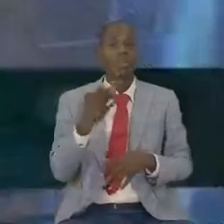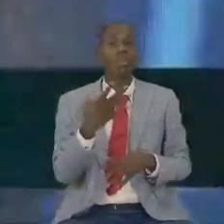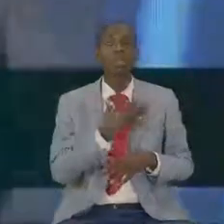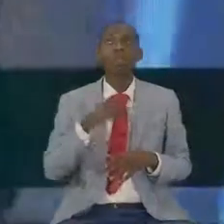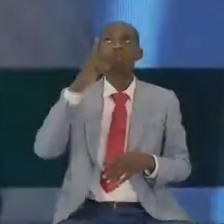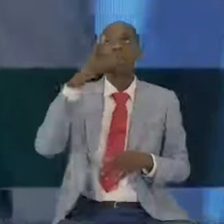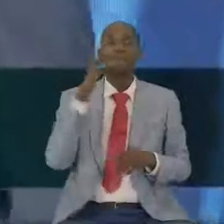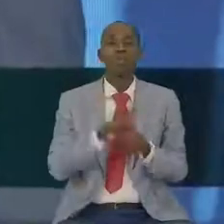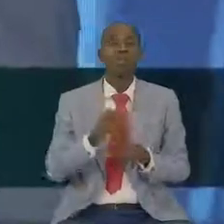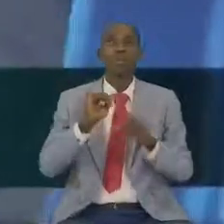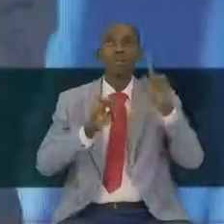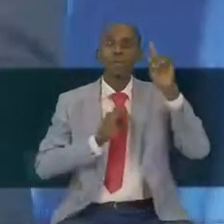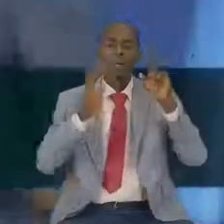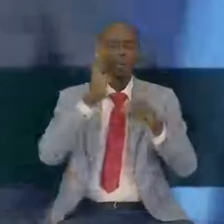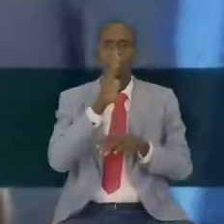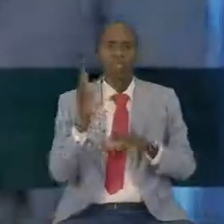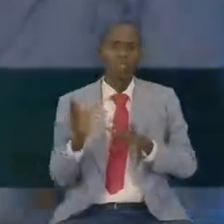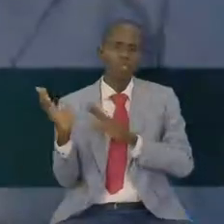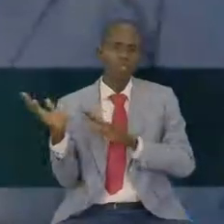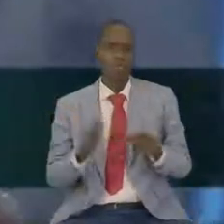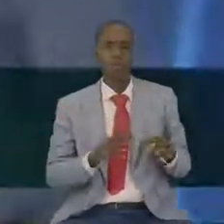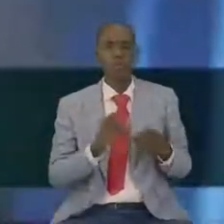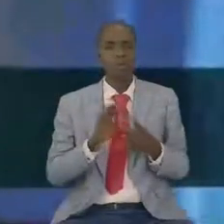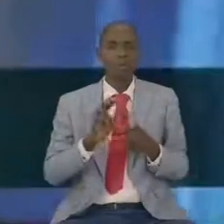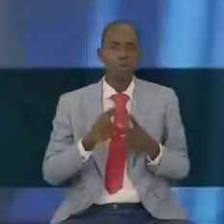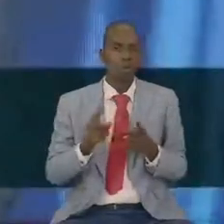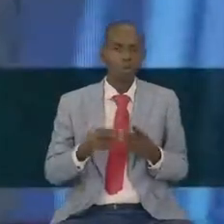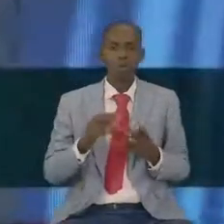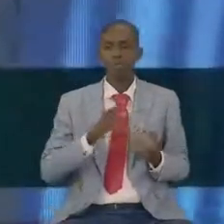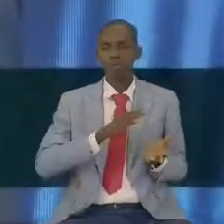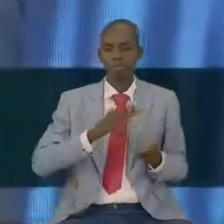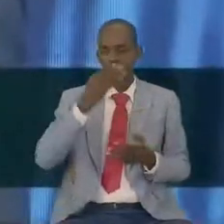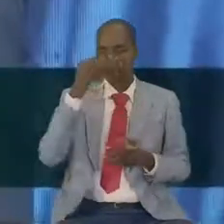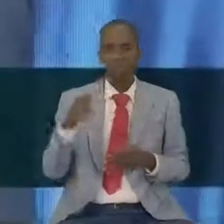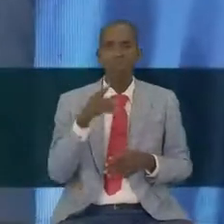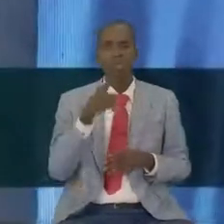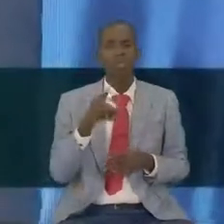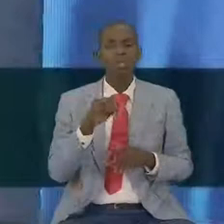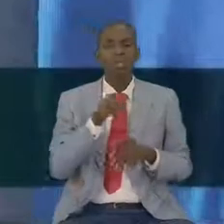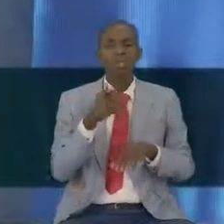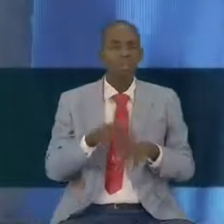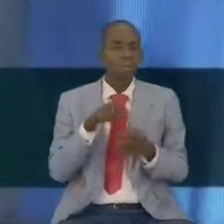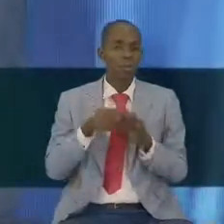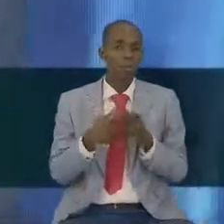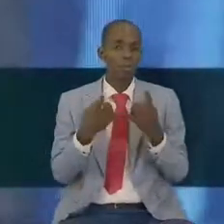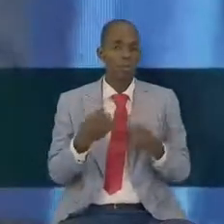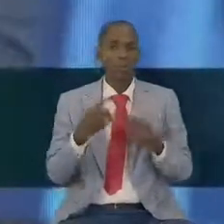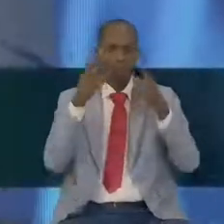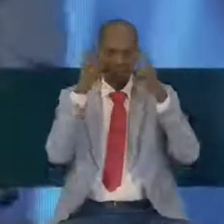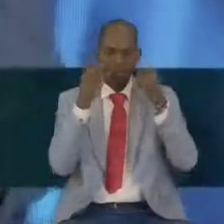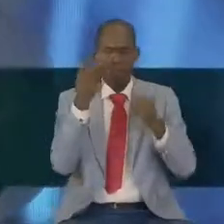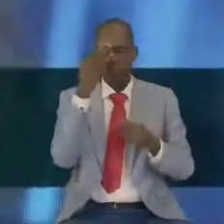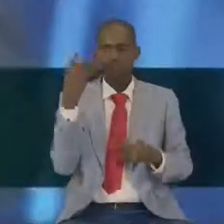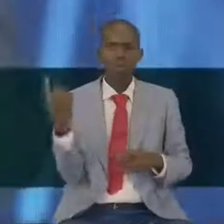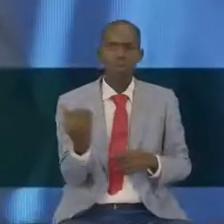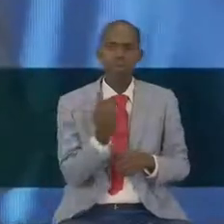je ne t'abandonnerai point. Alors, lorsqu'un problème survient, il sait où aller. Mais vous